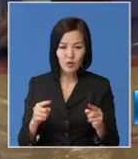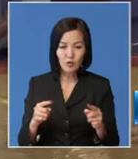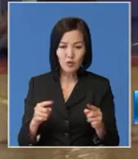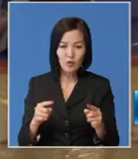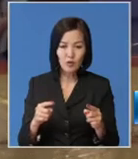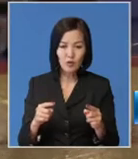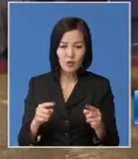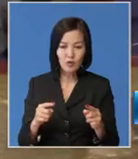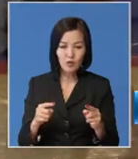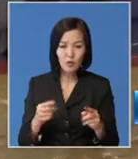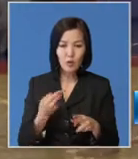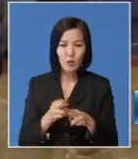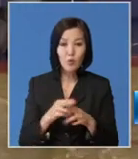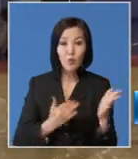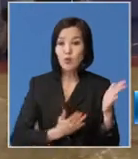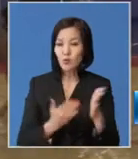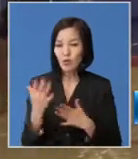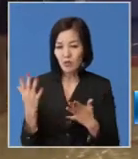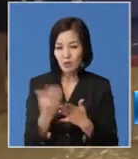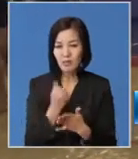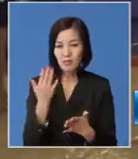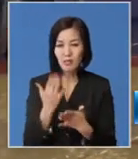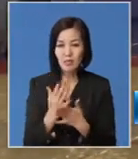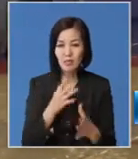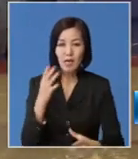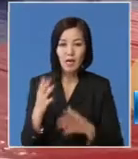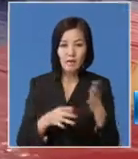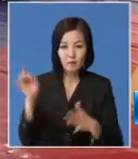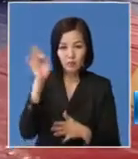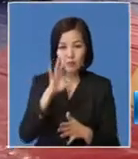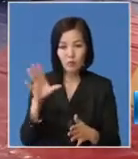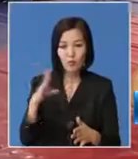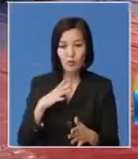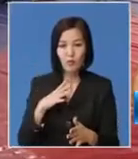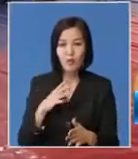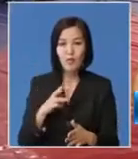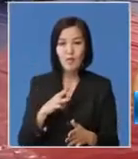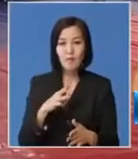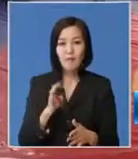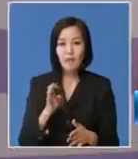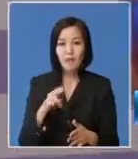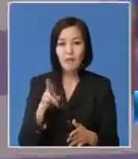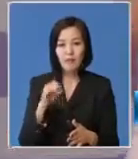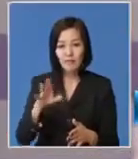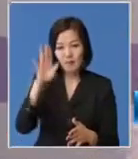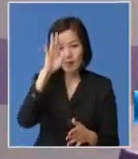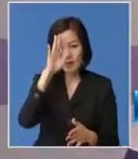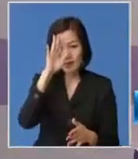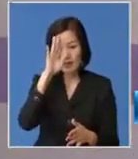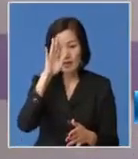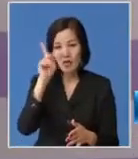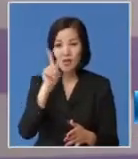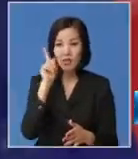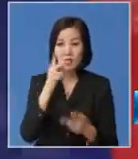түрлерінен өте жоғары жетістіктерге жетіп, әлем чемпионы болып келдім. Мәди Досмұхамбетовке қарап, ізін басқан ізбасарлары да бой түзеп